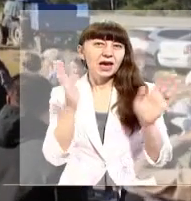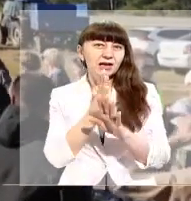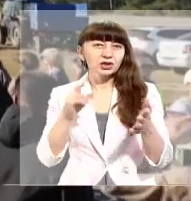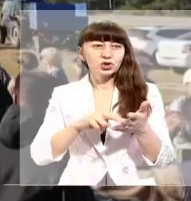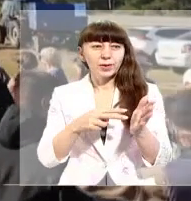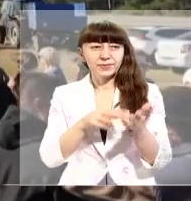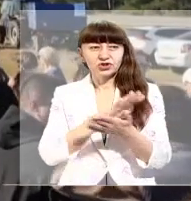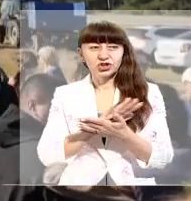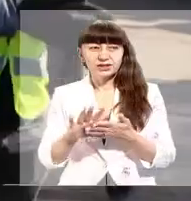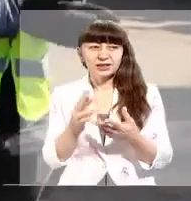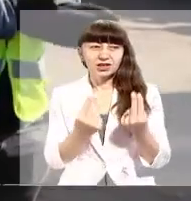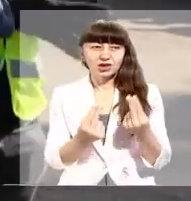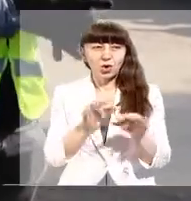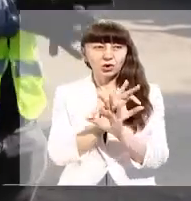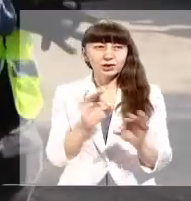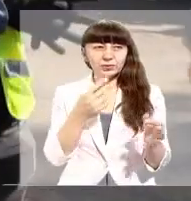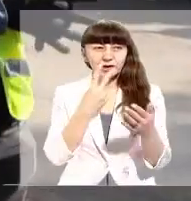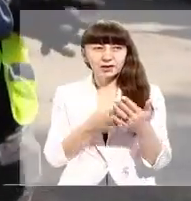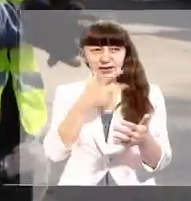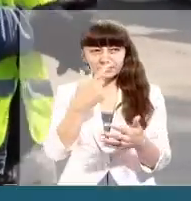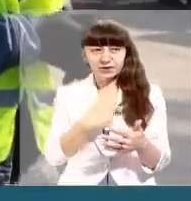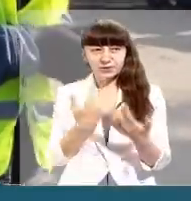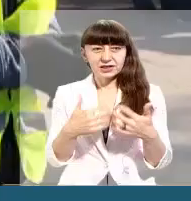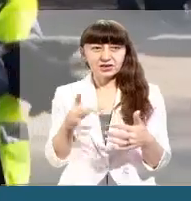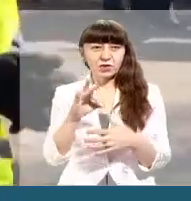Экологический проект «Чистые игры», отлично зарекомендовавший себя